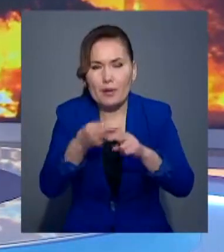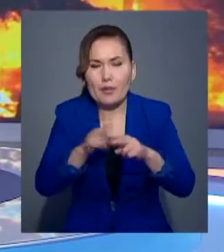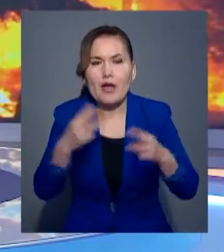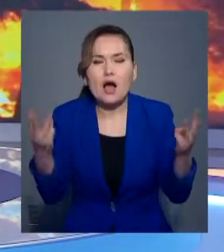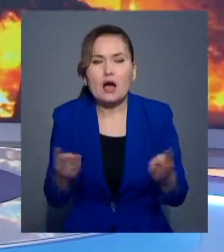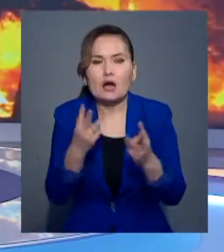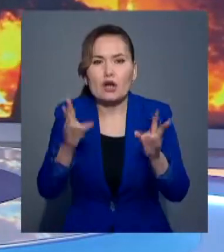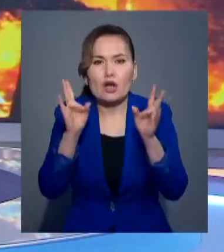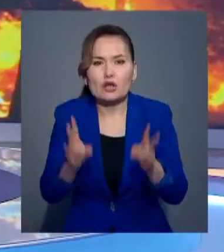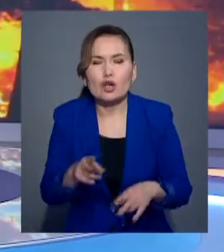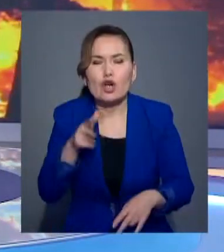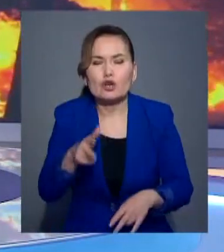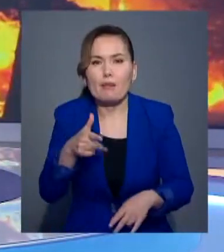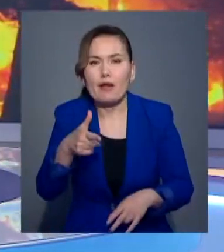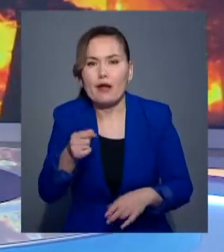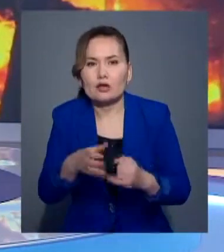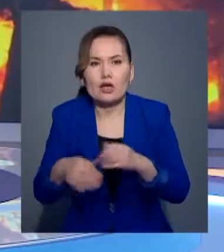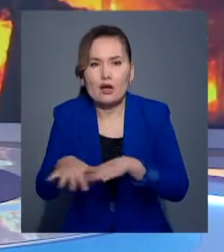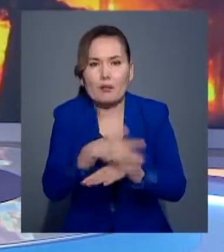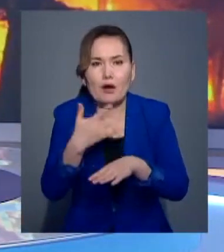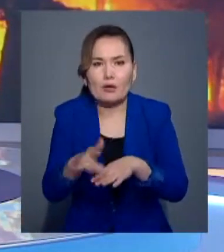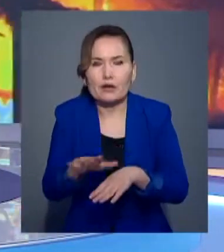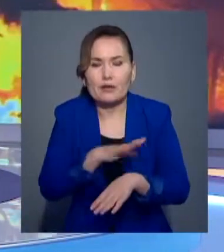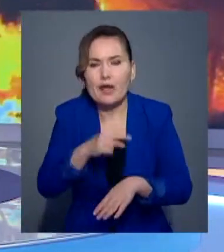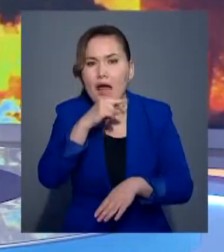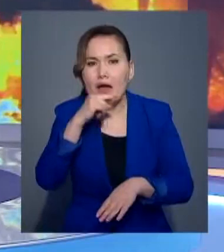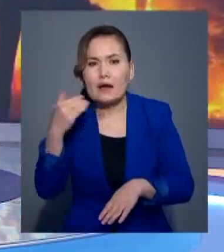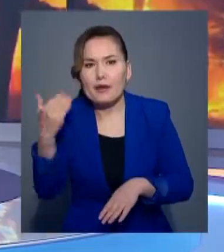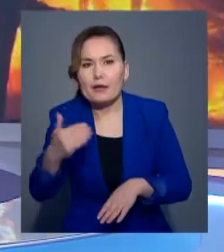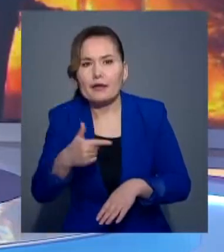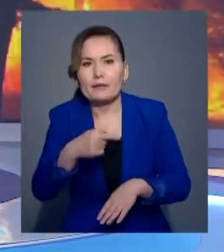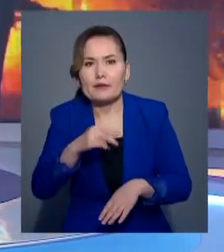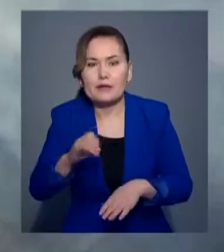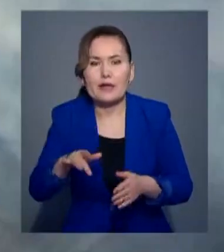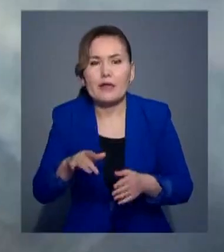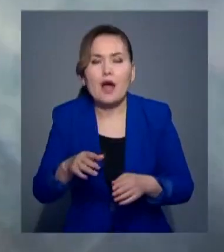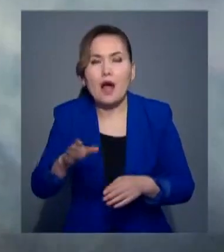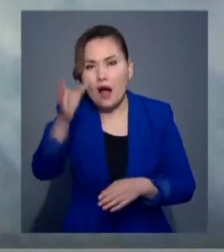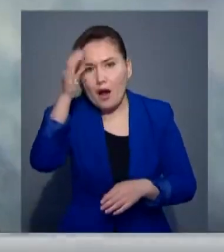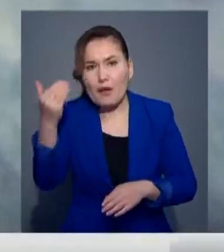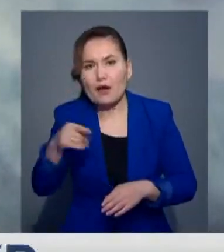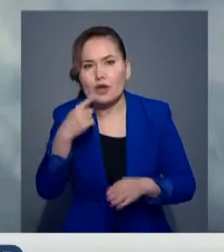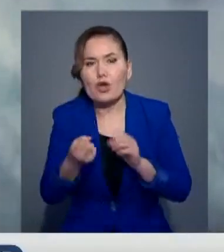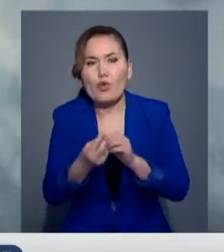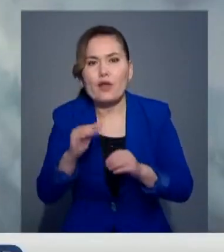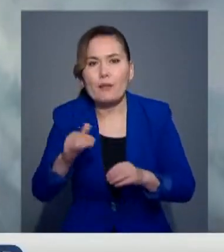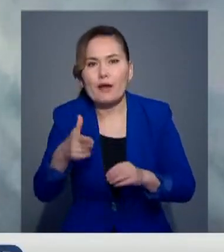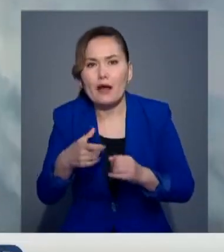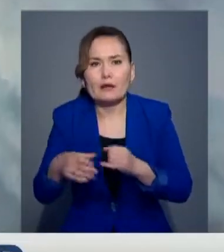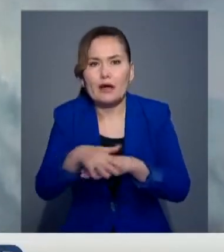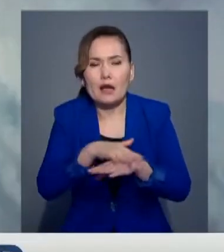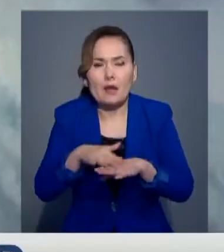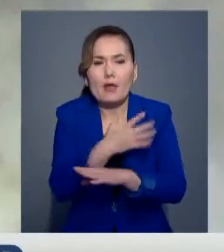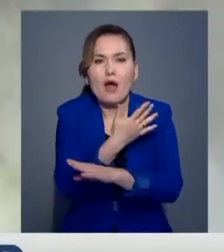жалын 3000 гектарға жуық жерді күлге айналдырды. Ал Ресейдің Greenpeace экологтары 12000 гектар орманды